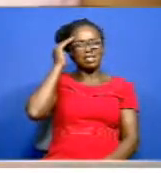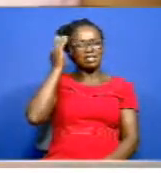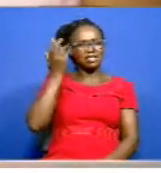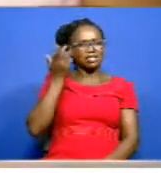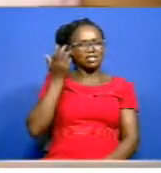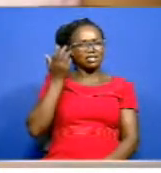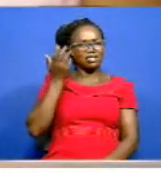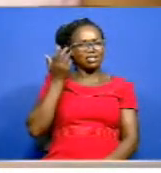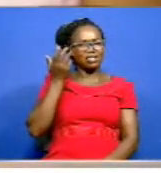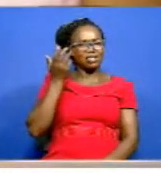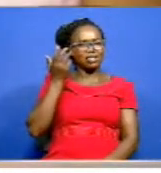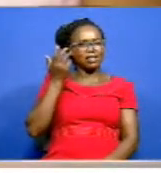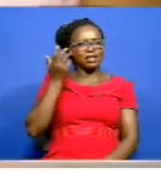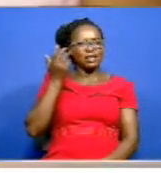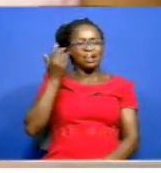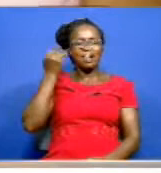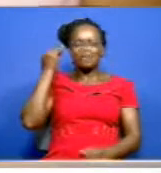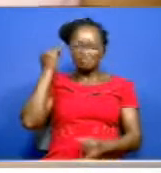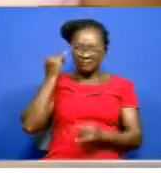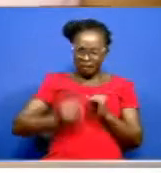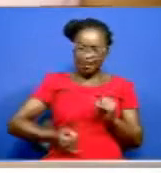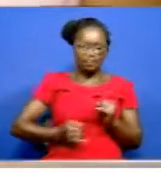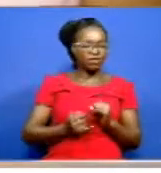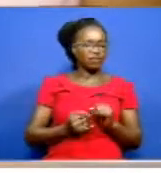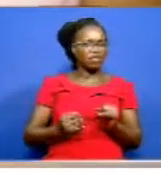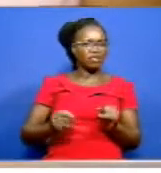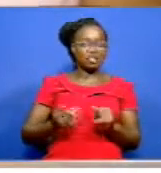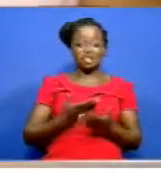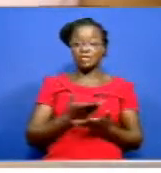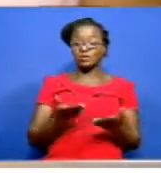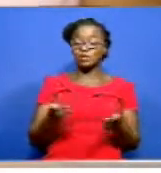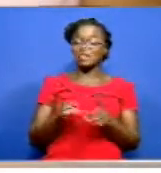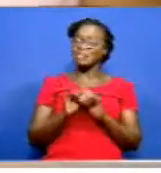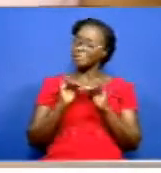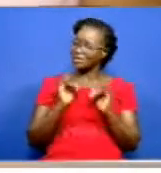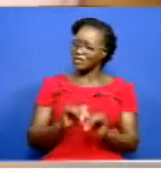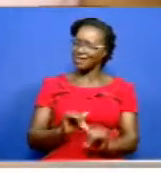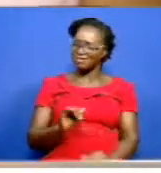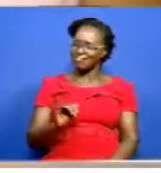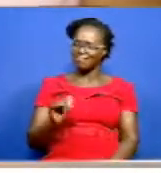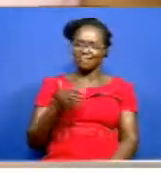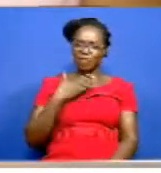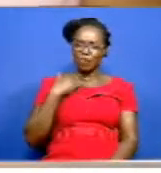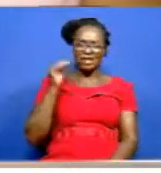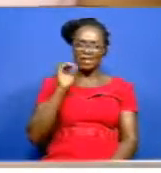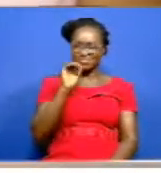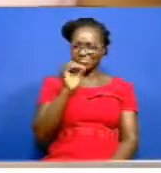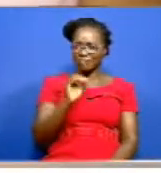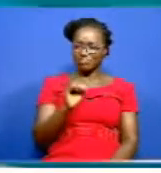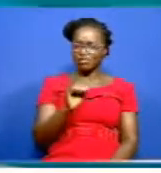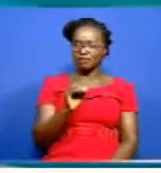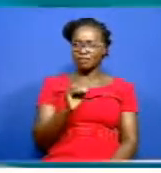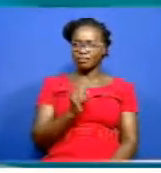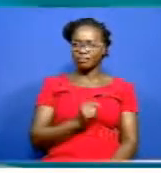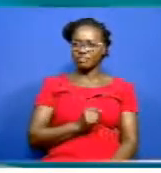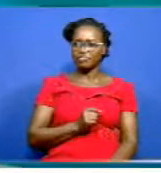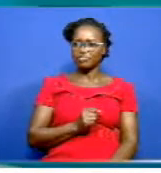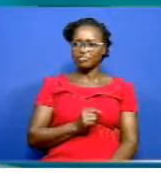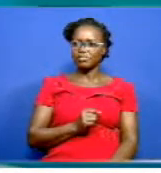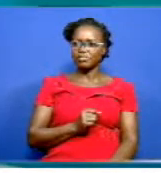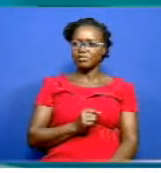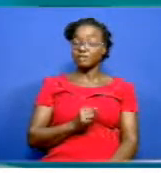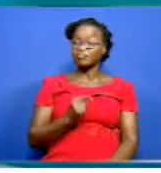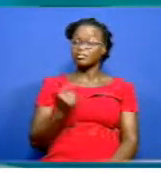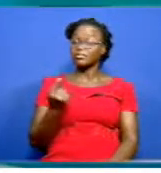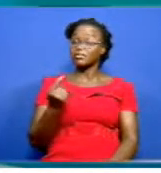tayari amefika mwisho, anajiona kwamba hata hawa pia sitaki wabaki ama nini? Huwa kawaida kwa